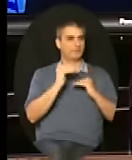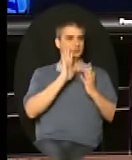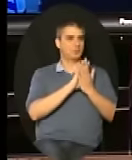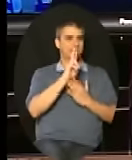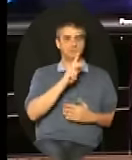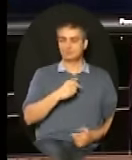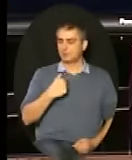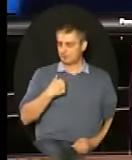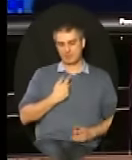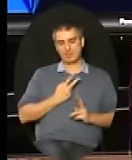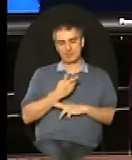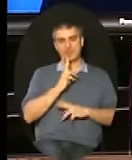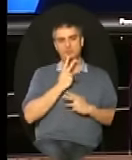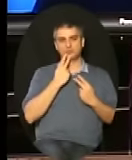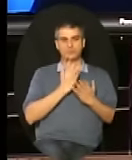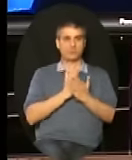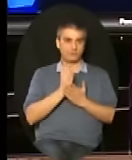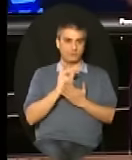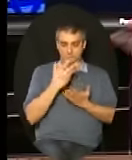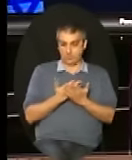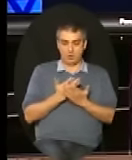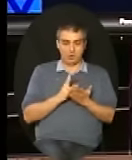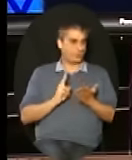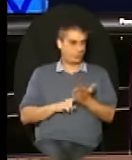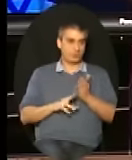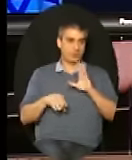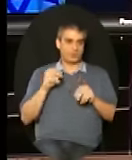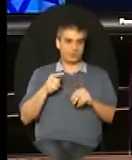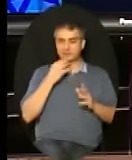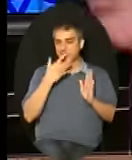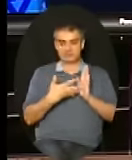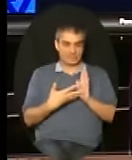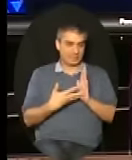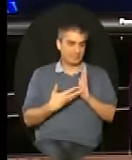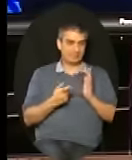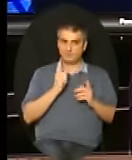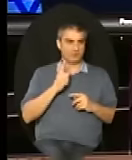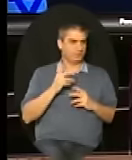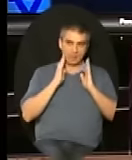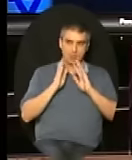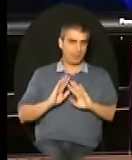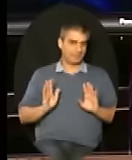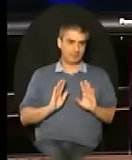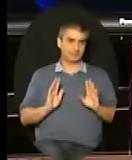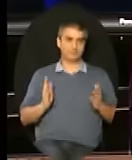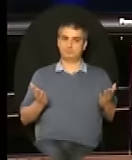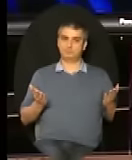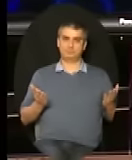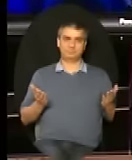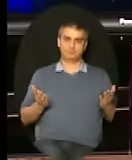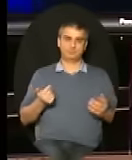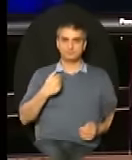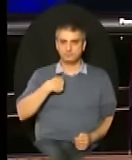אני אדלג על התשובה הקבועה, שהיא גם הוכחה כנכונה בבחירות, שסקרים, ולא צריך להאמין להם. לא,